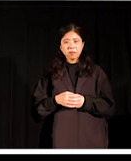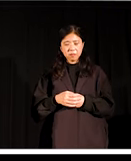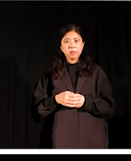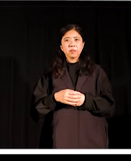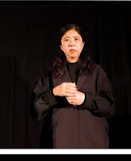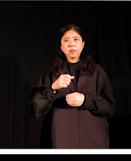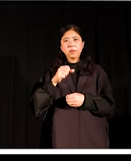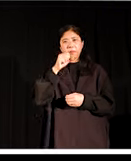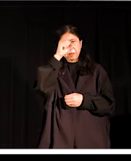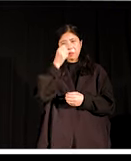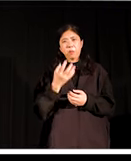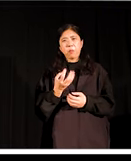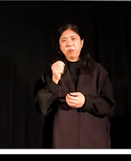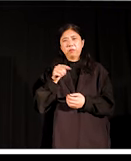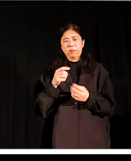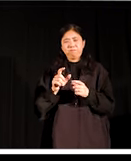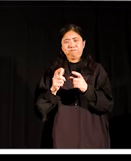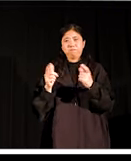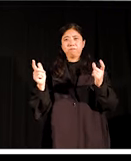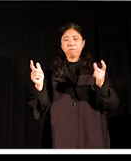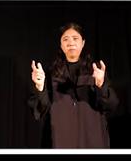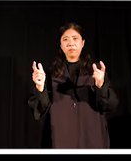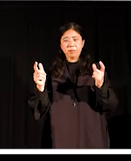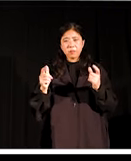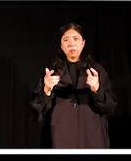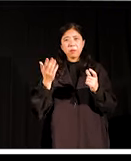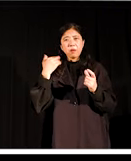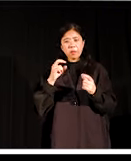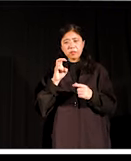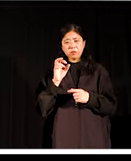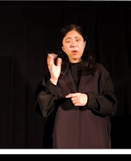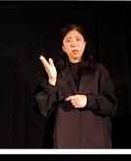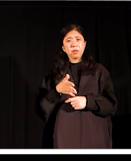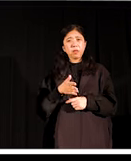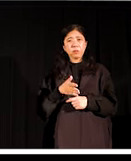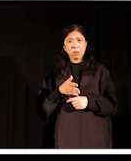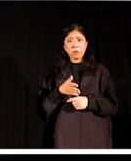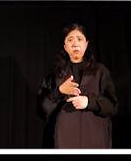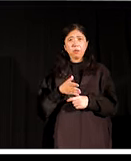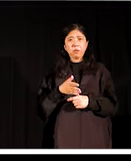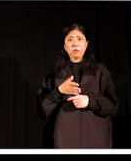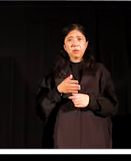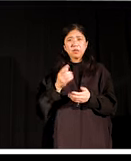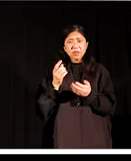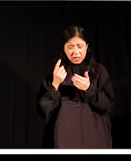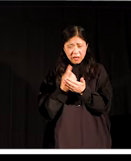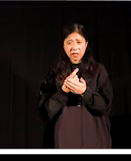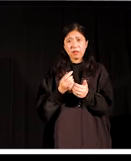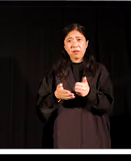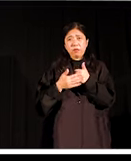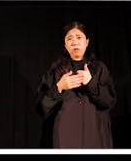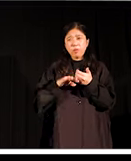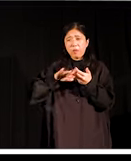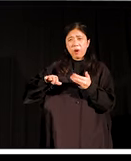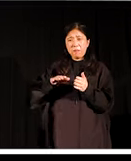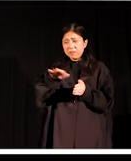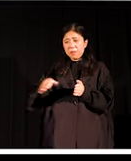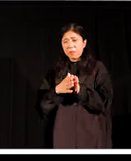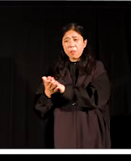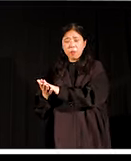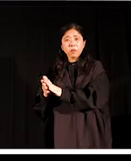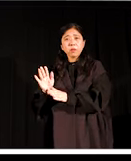いてあの当初も本当に2割も助からなかったんですねうちに来てももう手遅れでも全身に転移してしまってる状態だったの